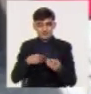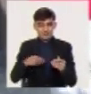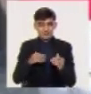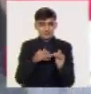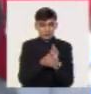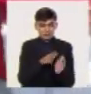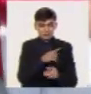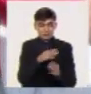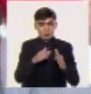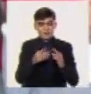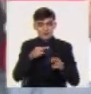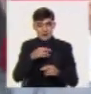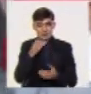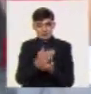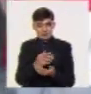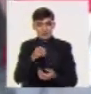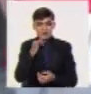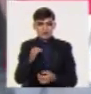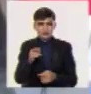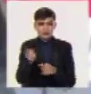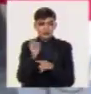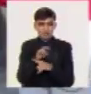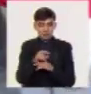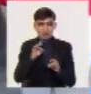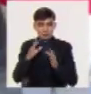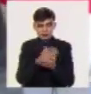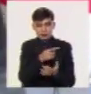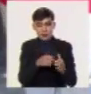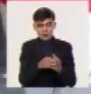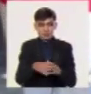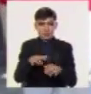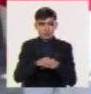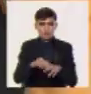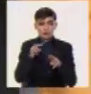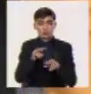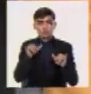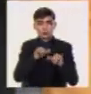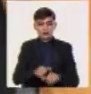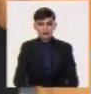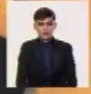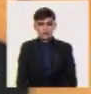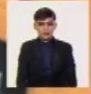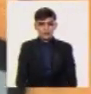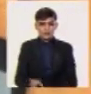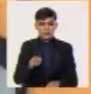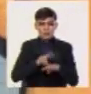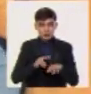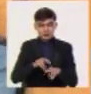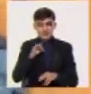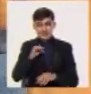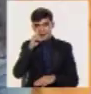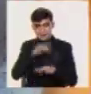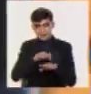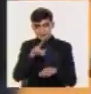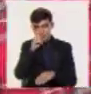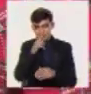Бұл компания әлі де жарнама беріп, халықты алдап жүр. Ал құзырлы органдар қайда қарап жүр? Үлескерлер полицияға да әкімдікке де